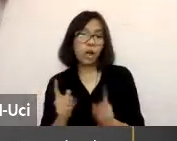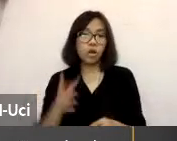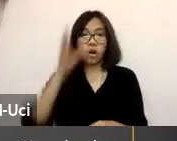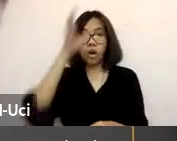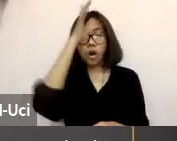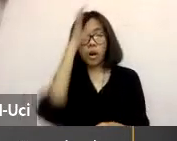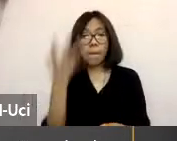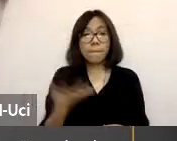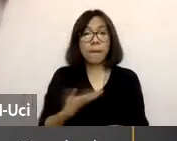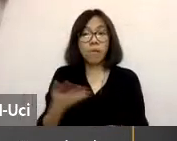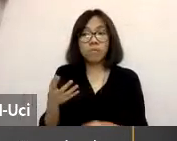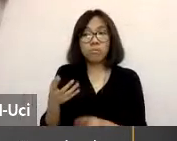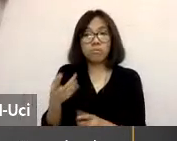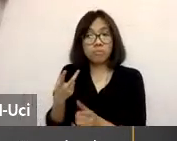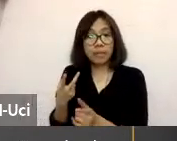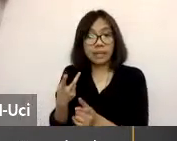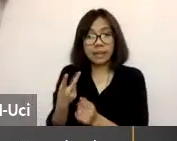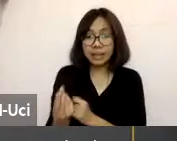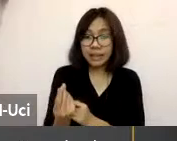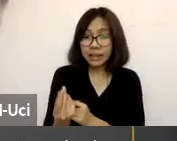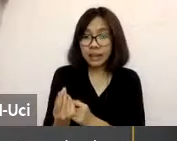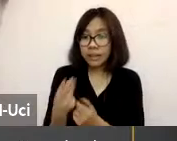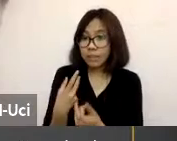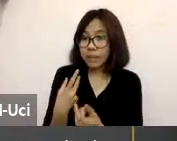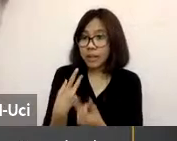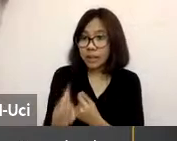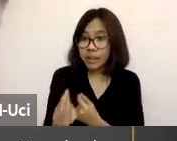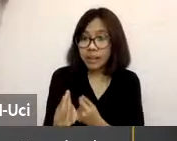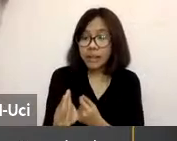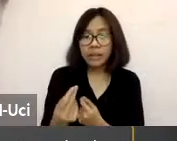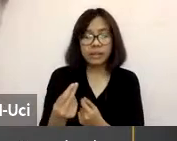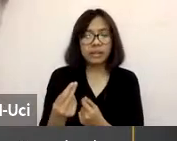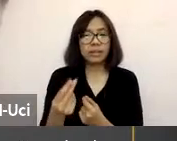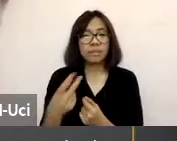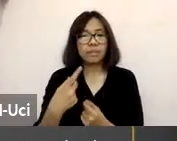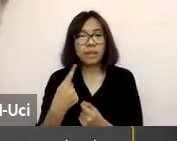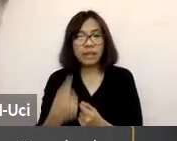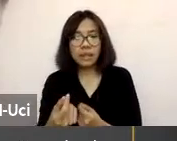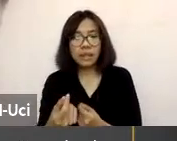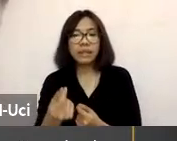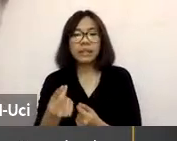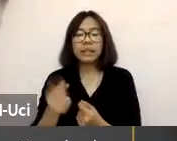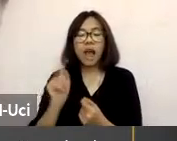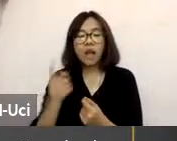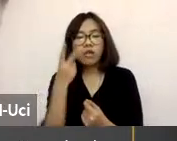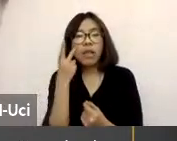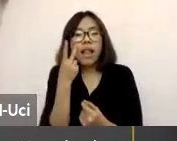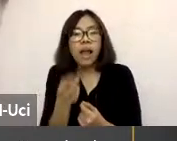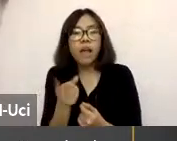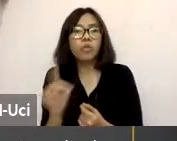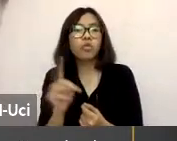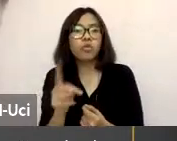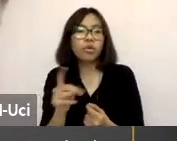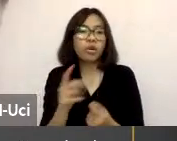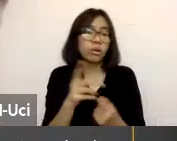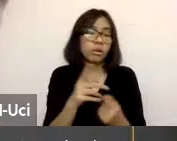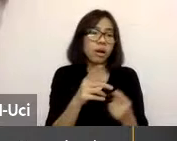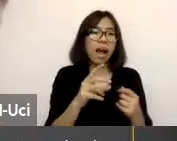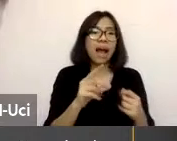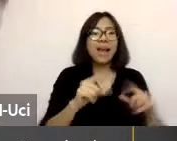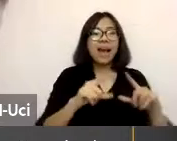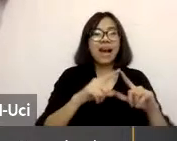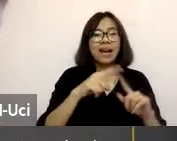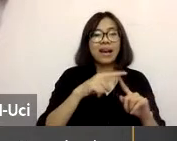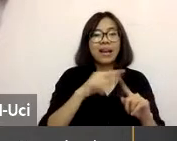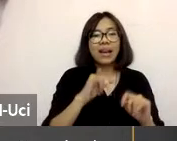transaksi mereka harus memperhatikan hal tersebut saya supermarket atau superseller